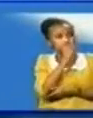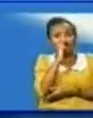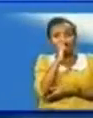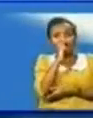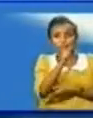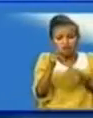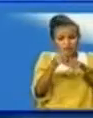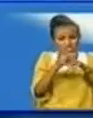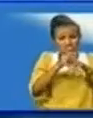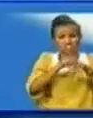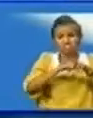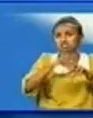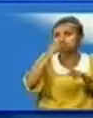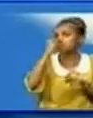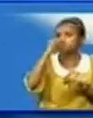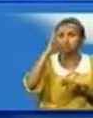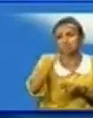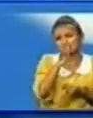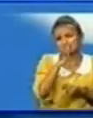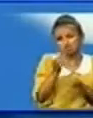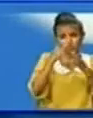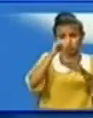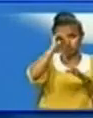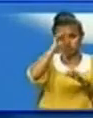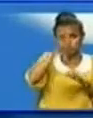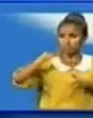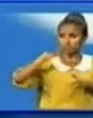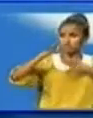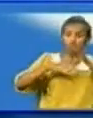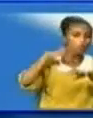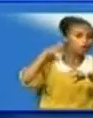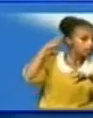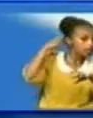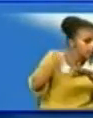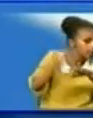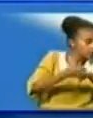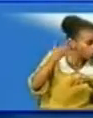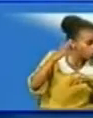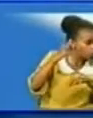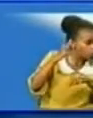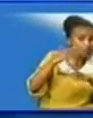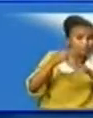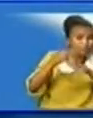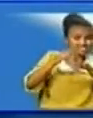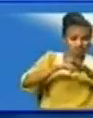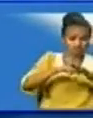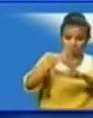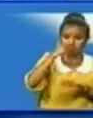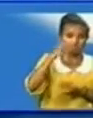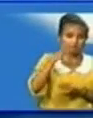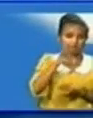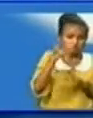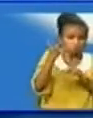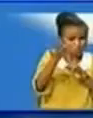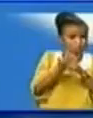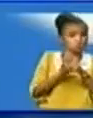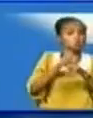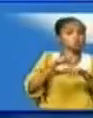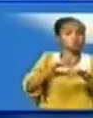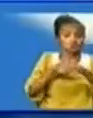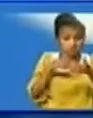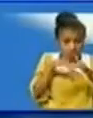ጊዜ ተመስጠው ነው የሚያዩኝ በጣም ማለት ነው። ባጭር ጊዜ የሚለመድ አይመስላቸውም። ብዙ ሰዎች በጣም ከባድ አድርገው ነው እንትን